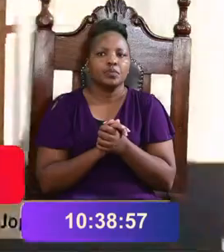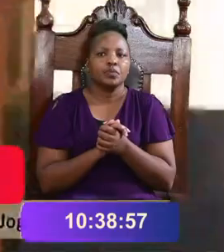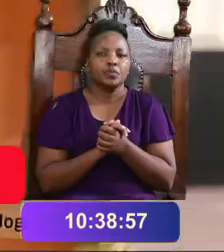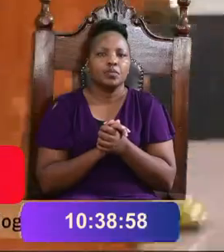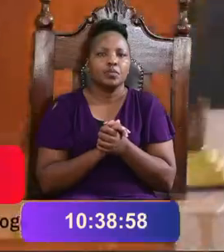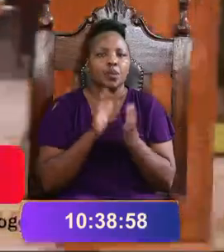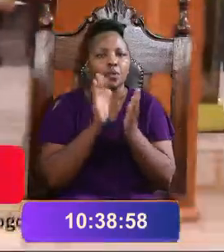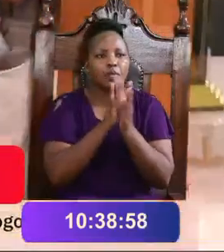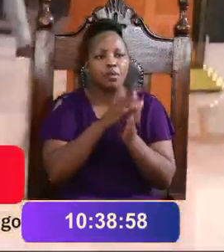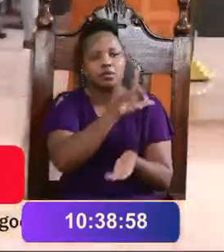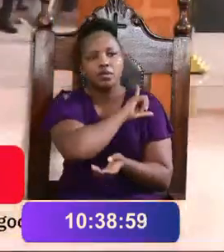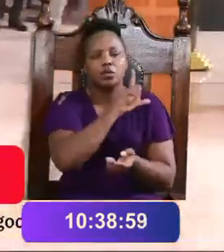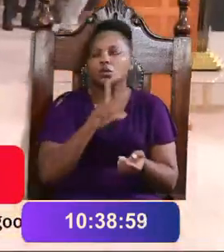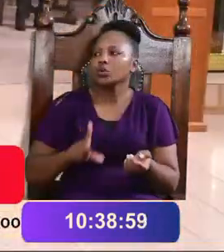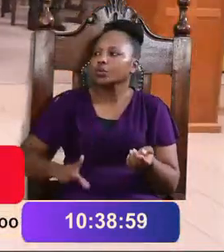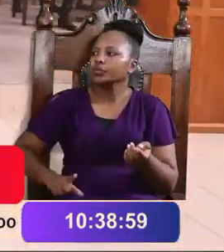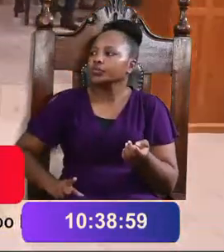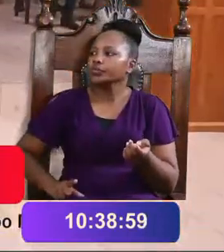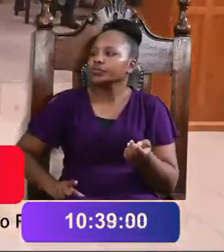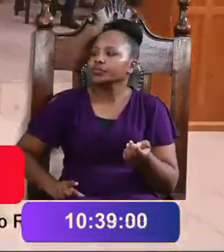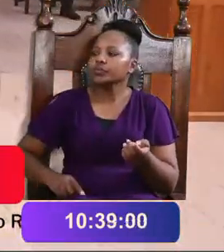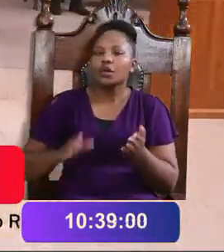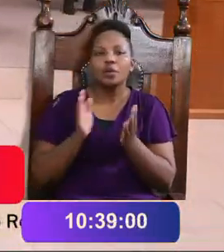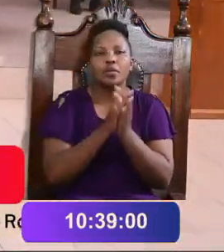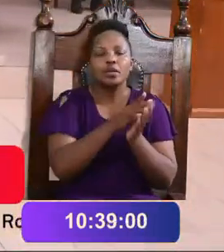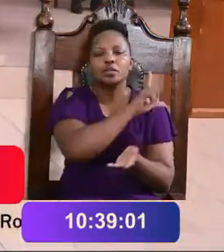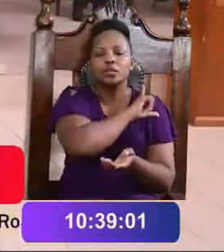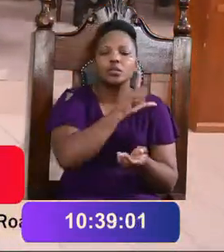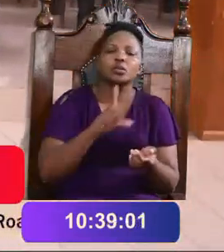Yes, Bwana asifiwe. Praise the Lord.